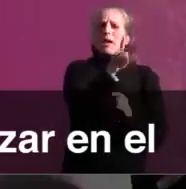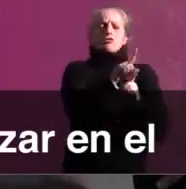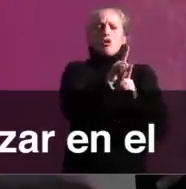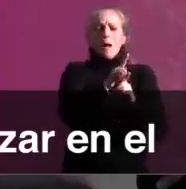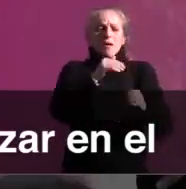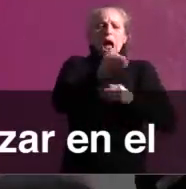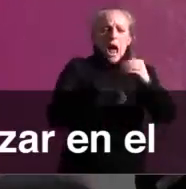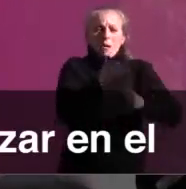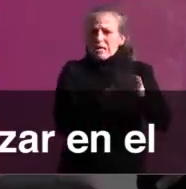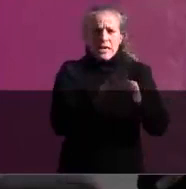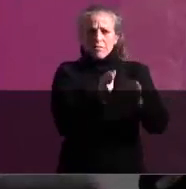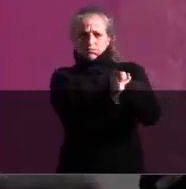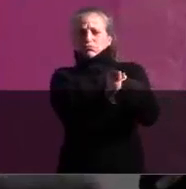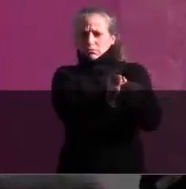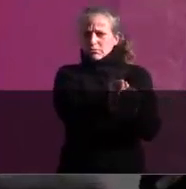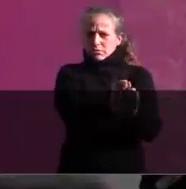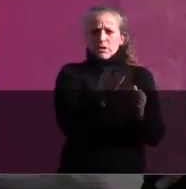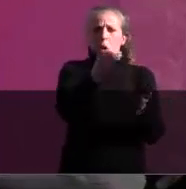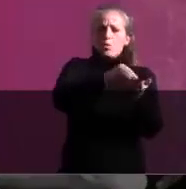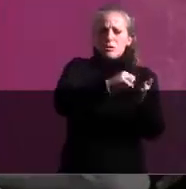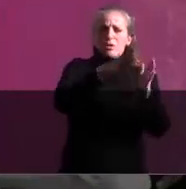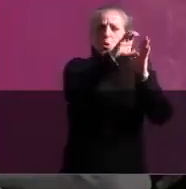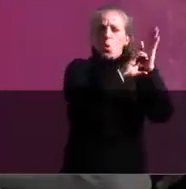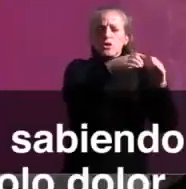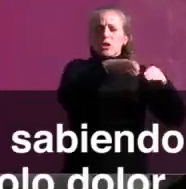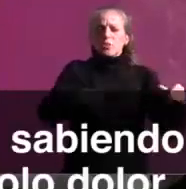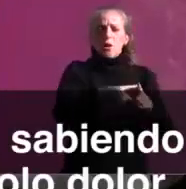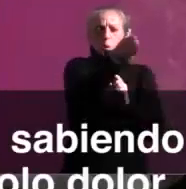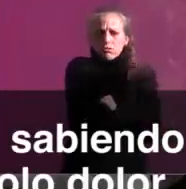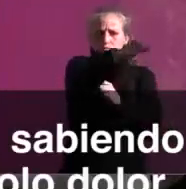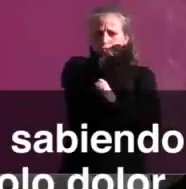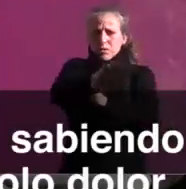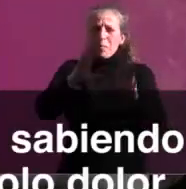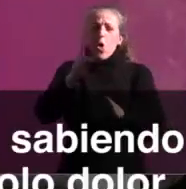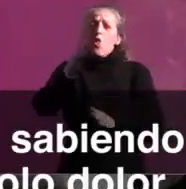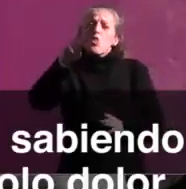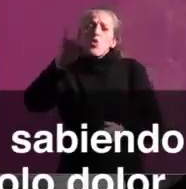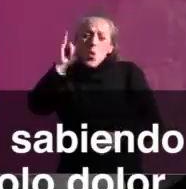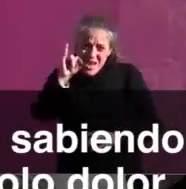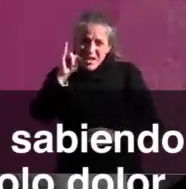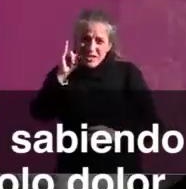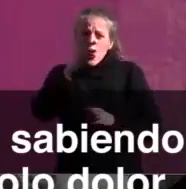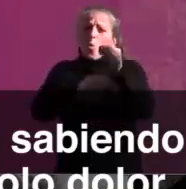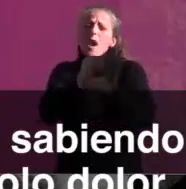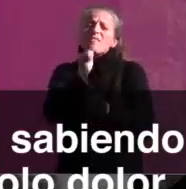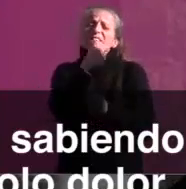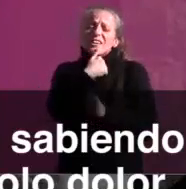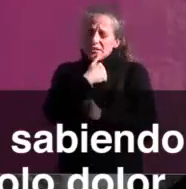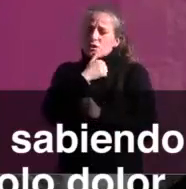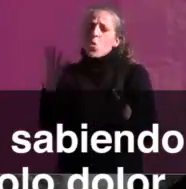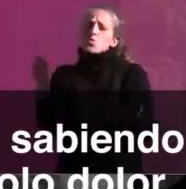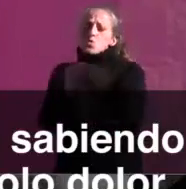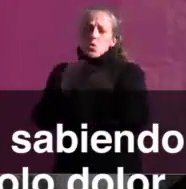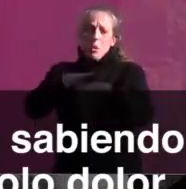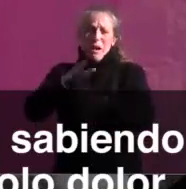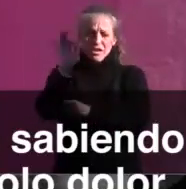avançar l'autogovern i suspèn un munt de lleis a través del Tribunal Constitucional. Però la DUI la van fer Junts pel Sí. I la van fer sabent que era